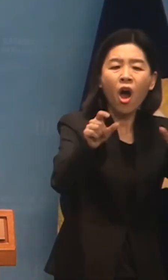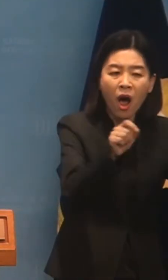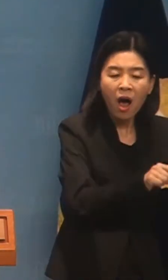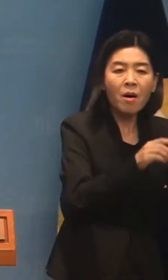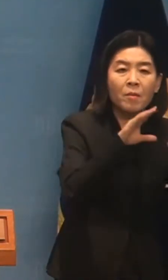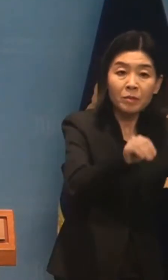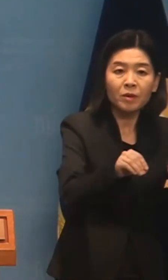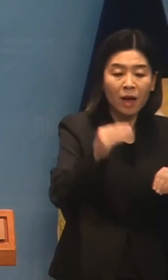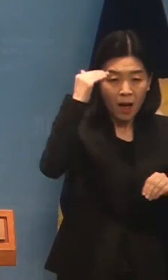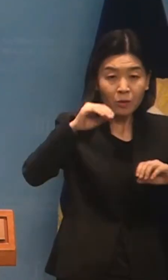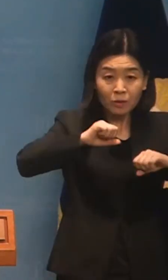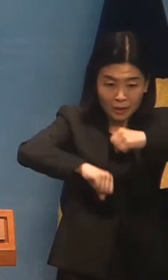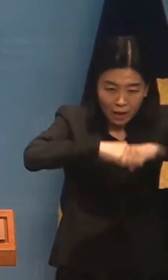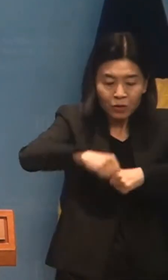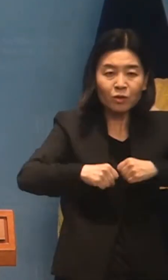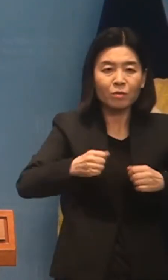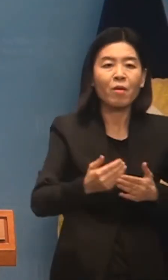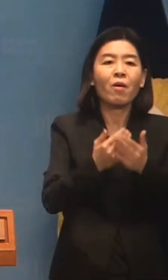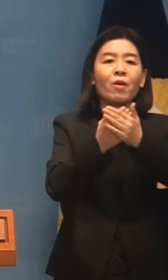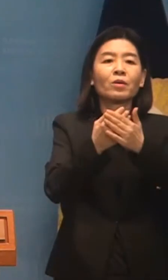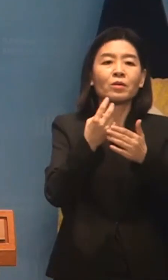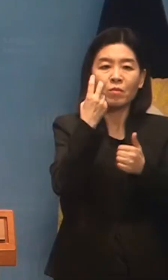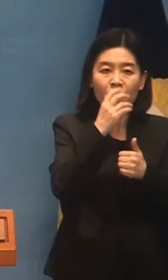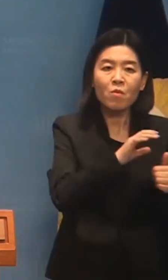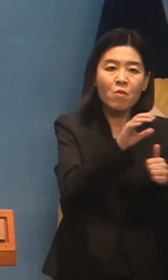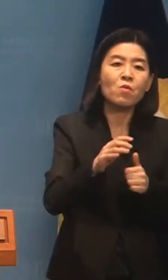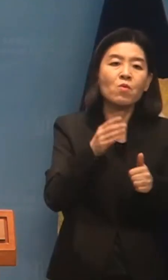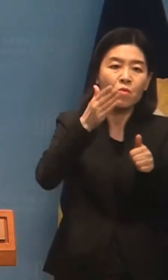자유와 번영을 지켜주십시오.